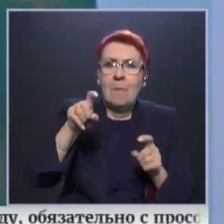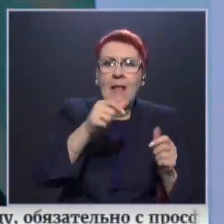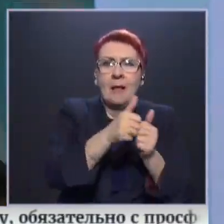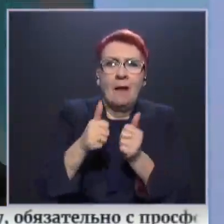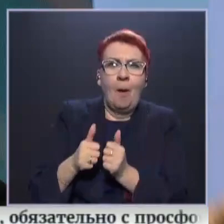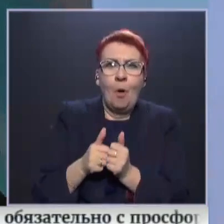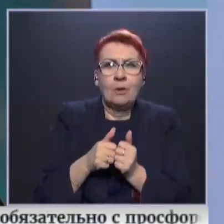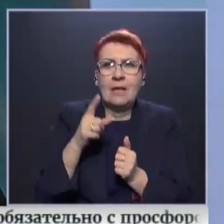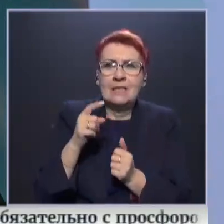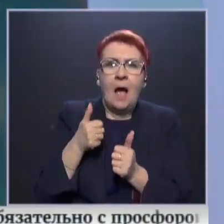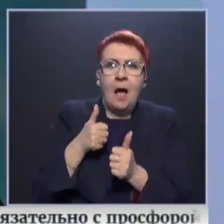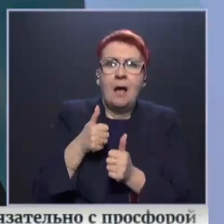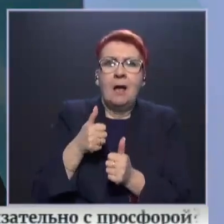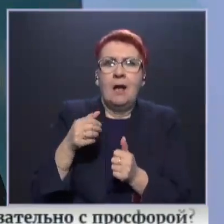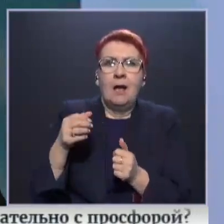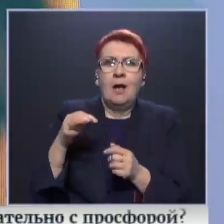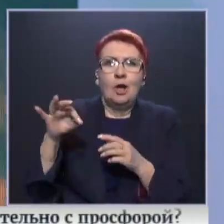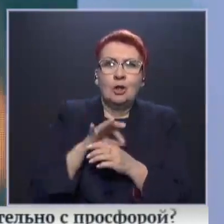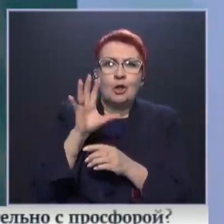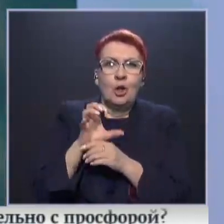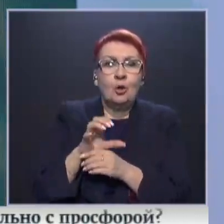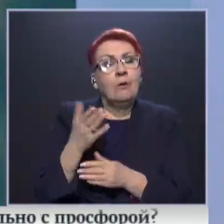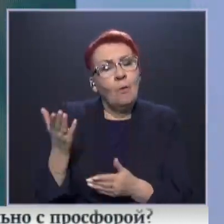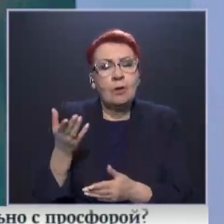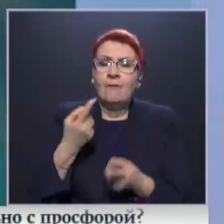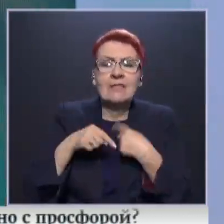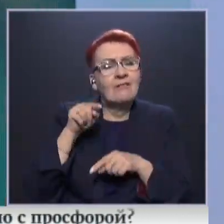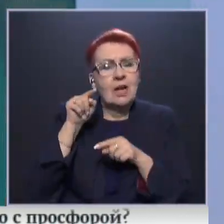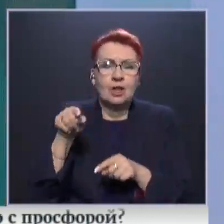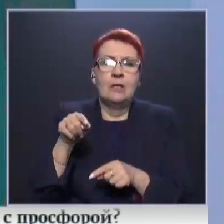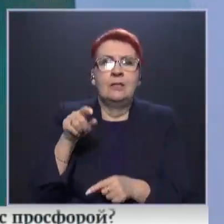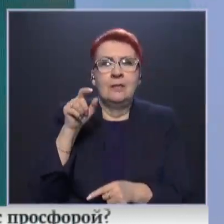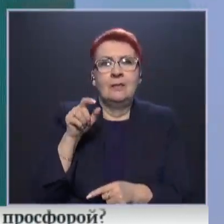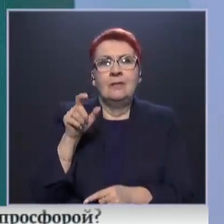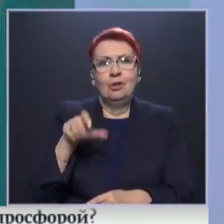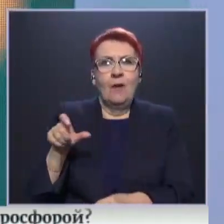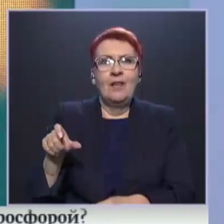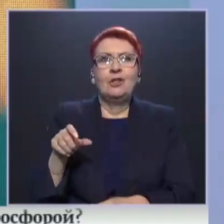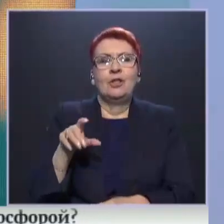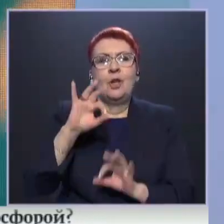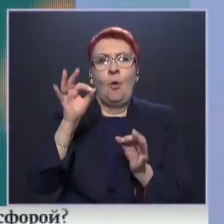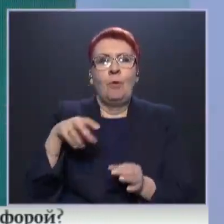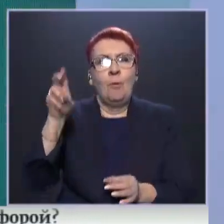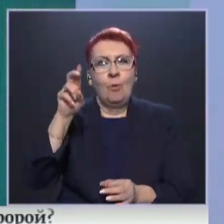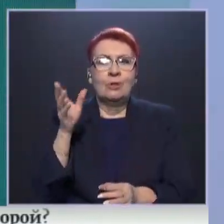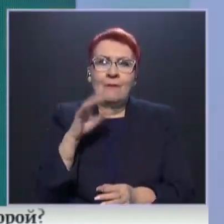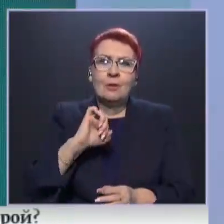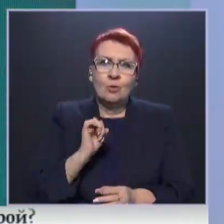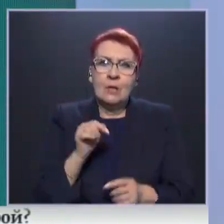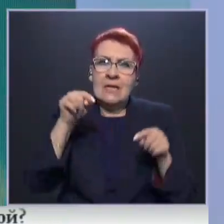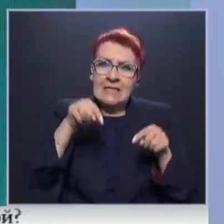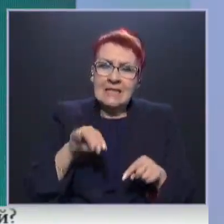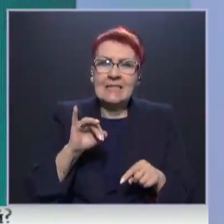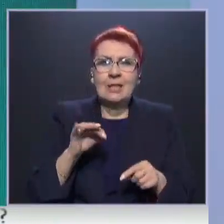квартире. Давайте-ка им, возвращайте ему образ человеческий и Божий. Давайте, дорогие друзья, будемте уже здесь